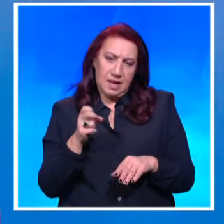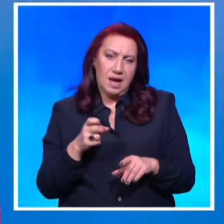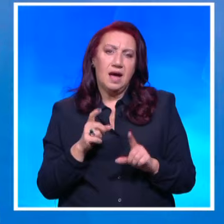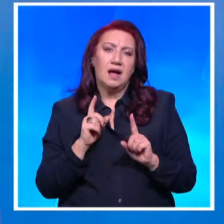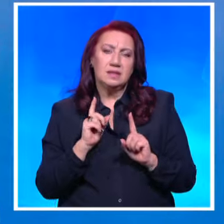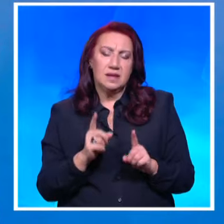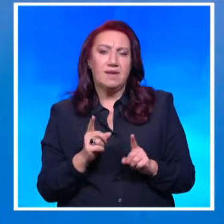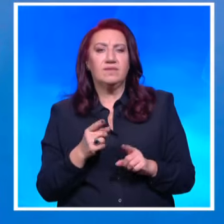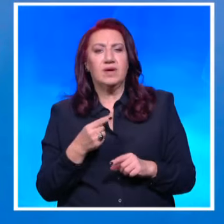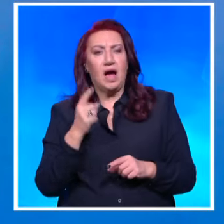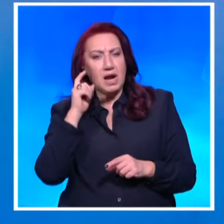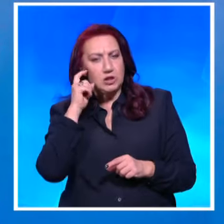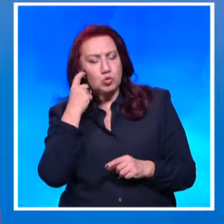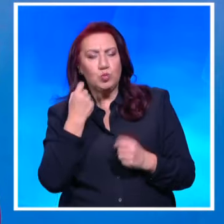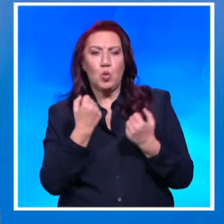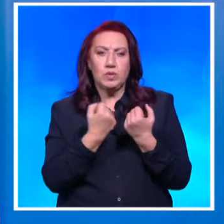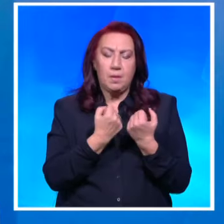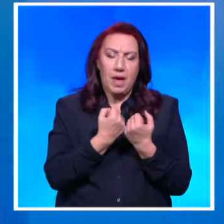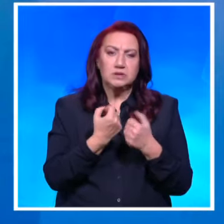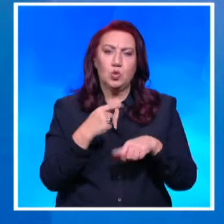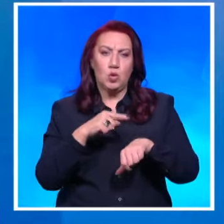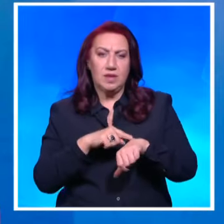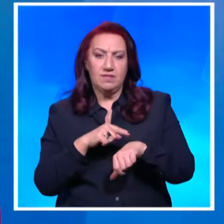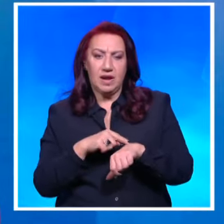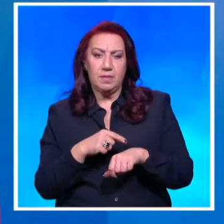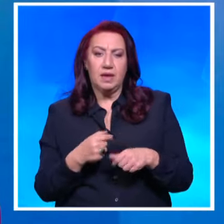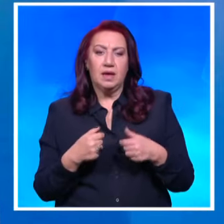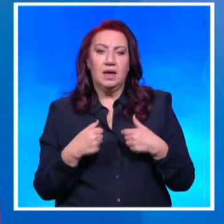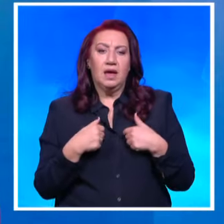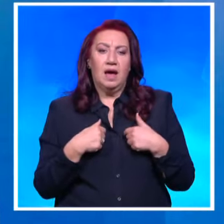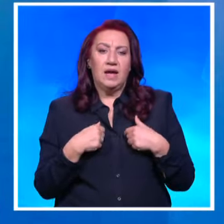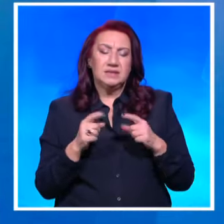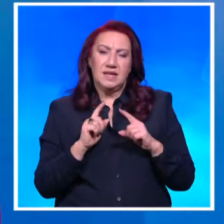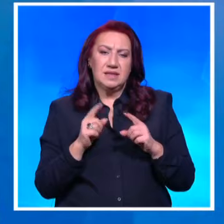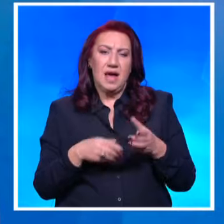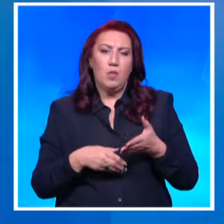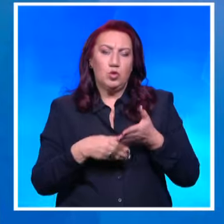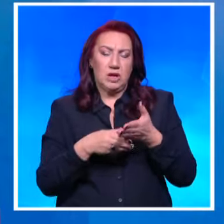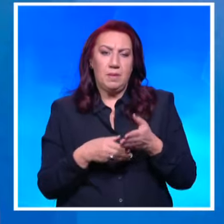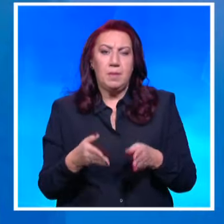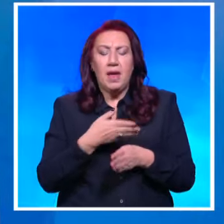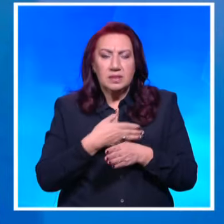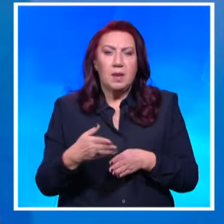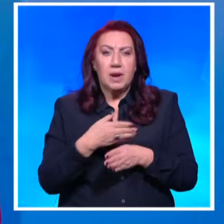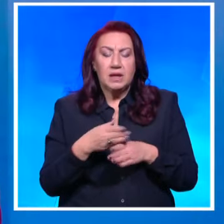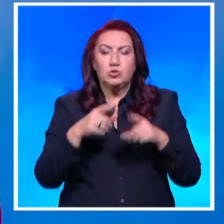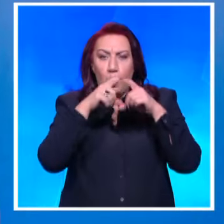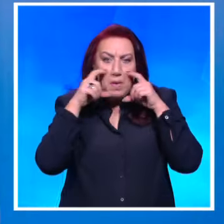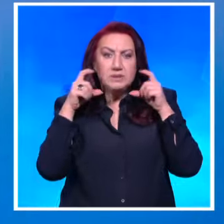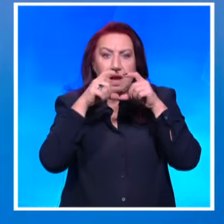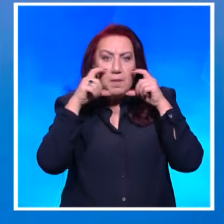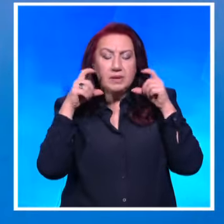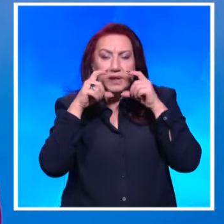прилагаме разумно, на място, на време. Аз не бих така подкрепила непрекъснато носене на маски навсякъде и от